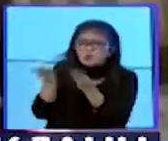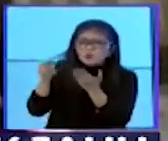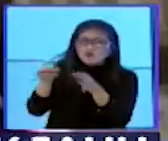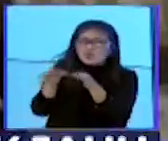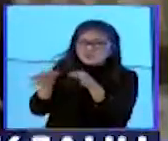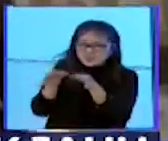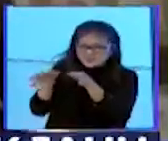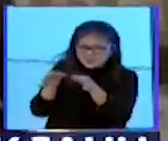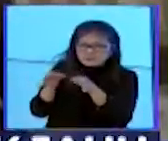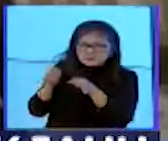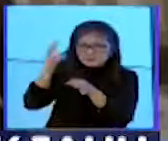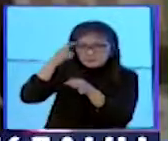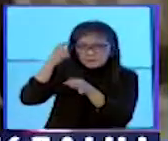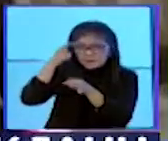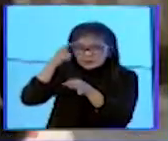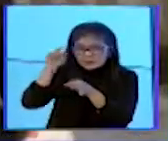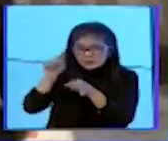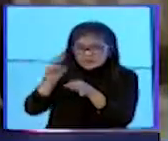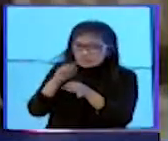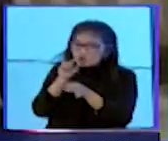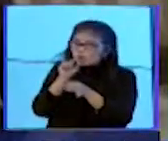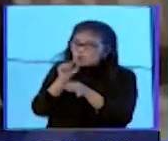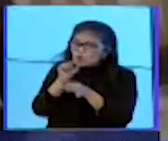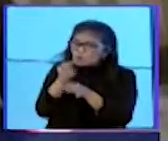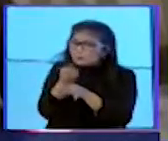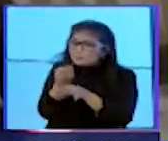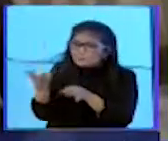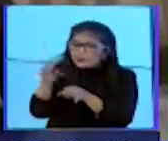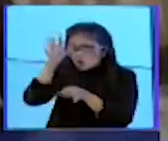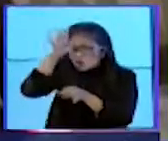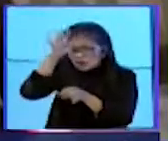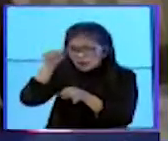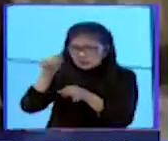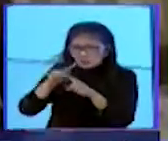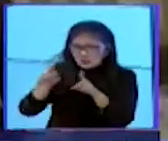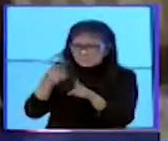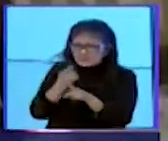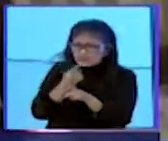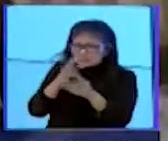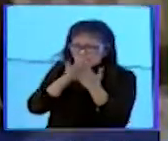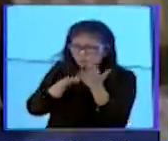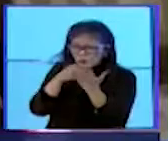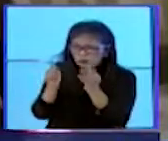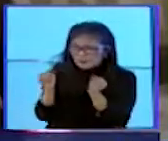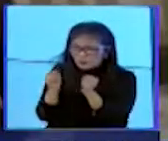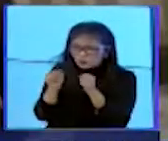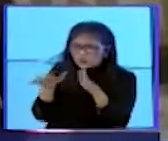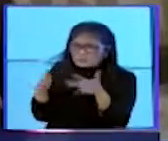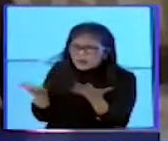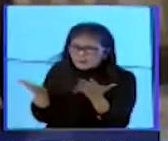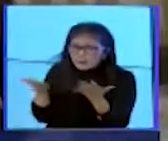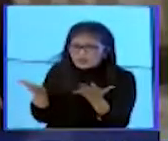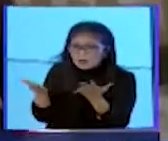tidak mampu mensuplai dalam pembelajaran daring namun kaitannya dengan kurikulum darurat tadi ini belum terjawab act jadi Apa yang